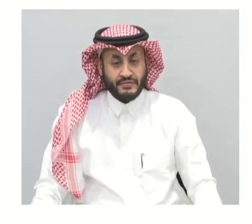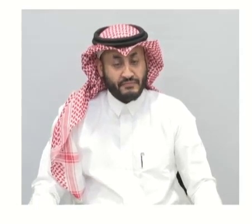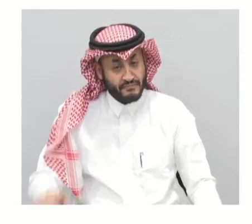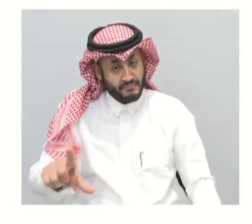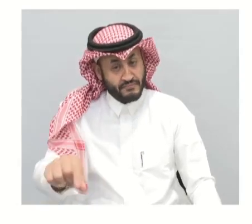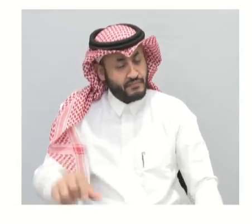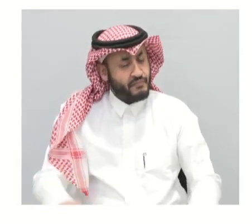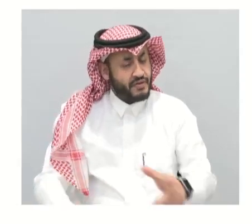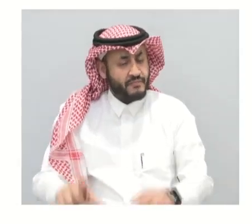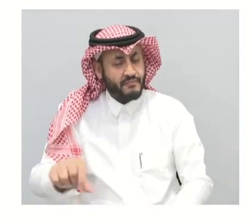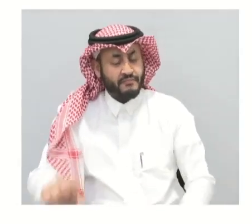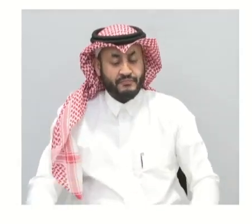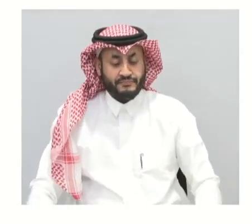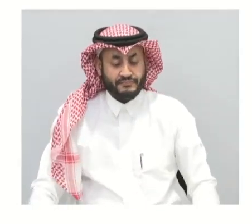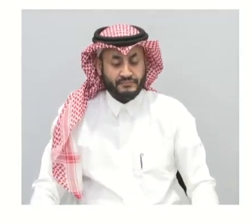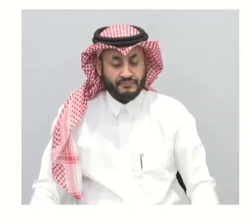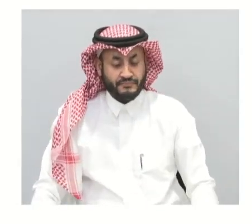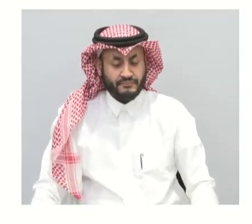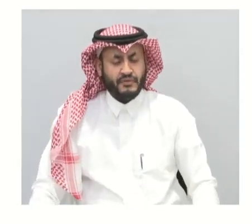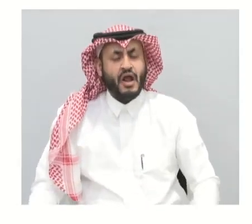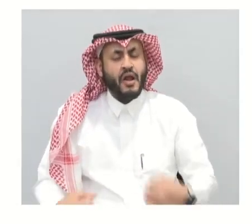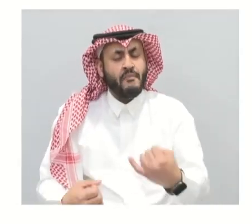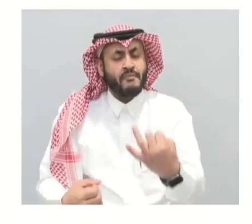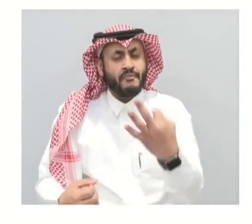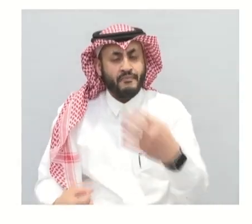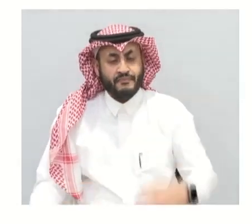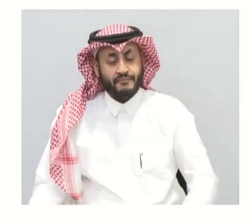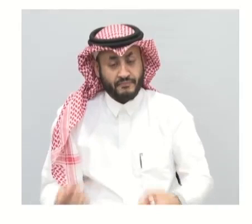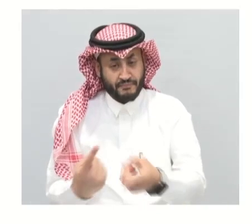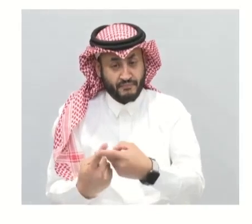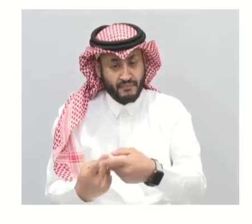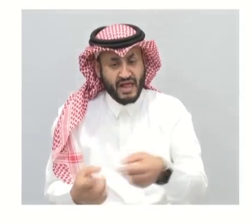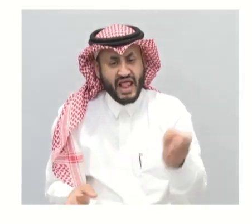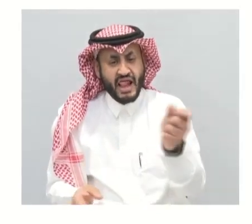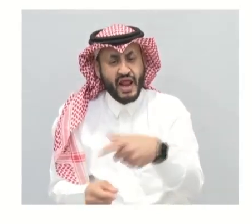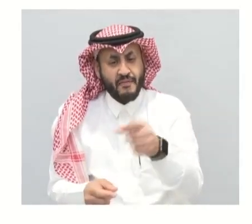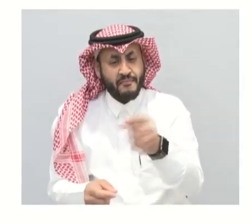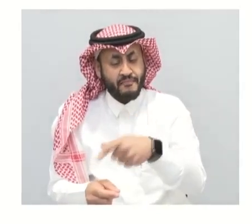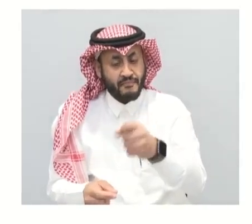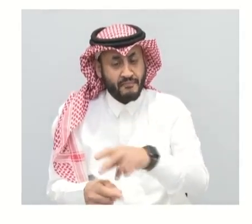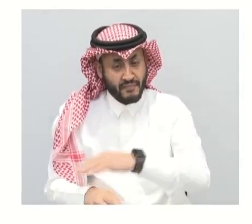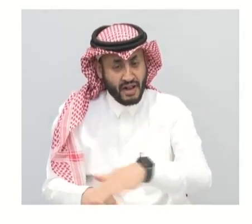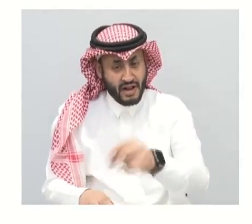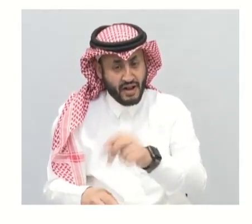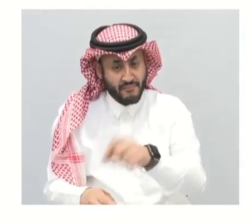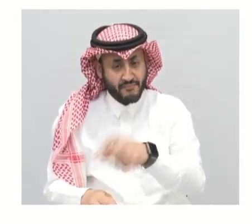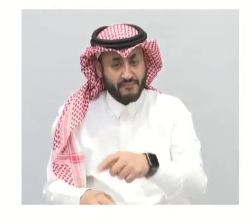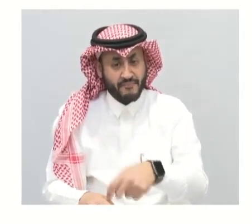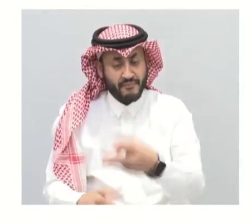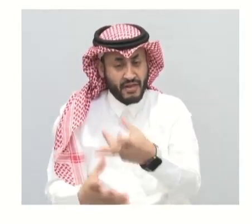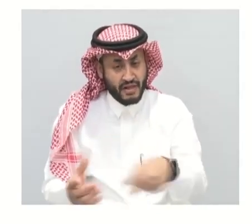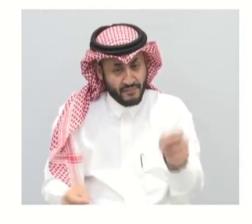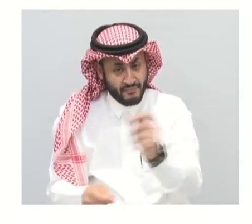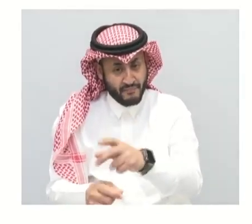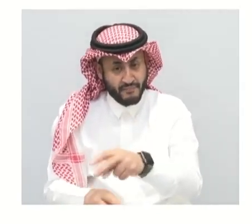احسنتم رائعون لدينا طرق كثيره منها التسميد وكذلك طالب وطالبتي كما تشاهدون